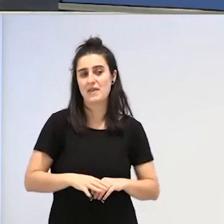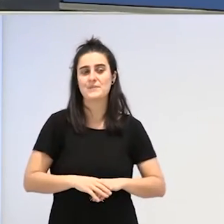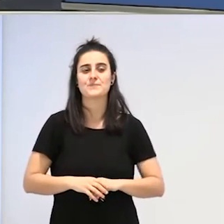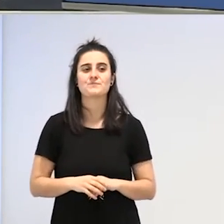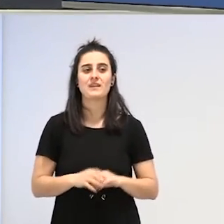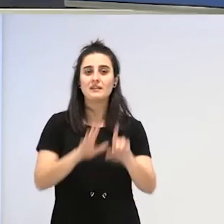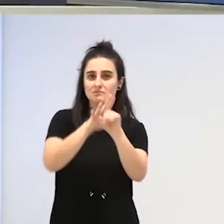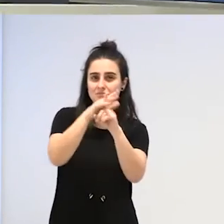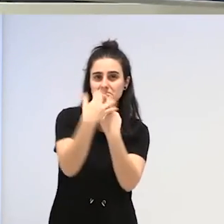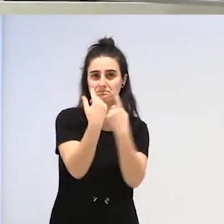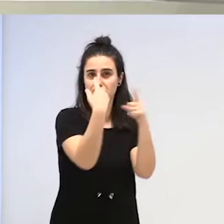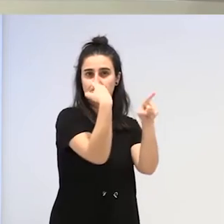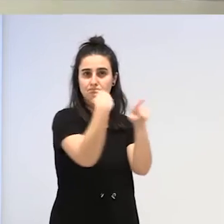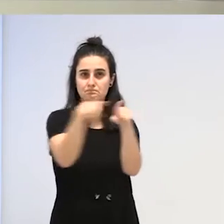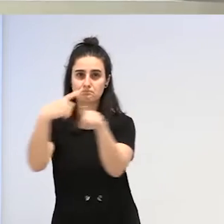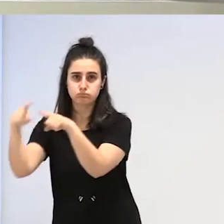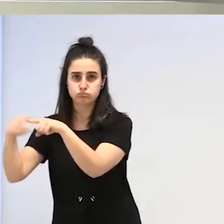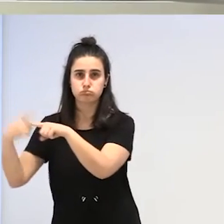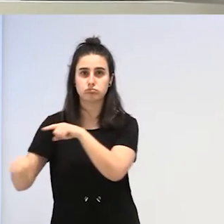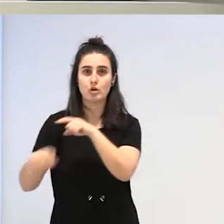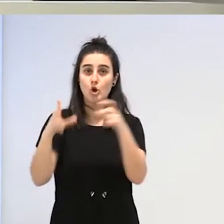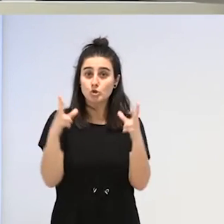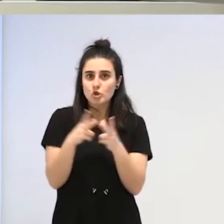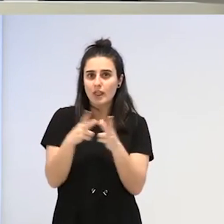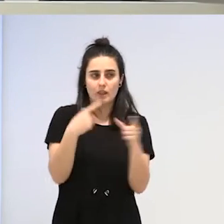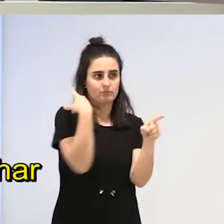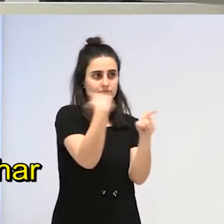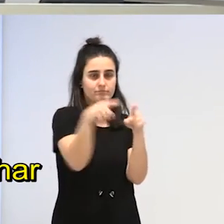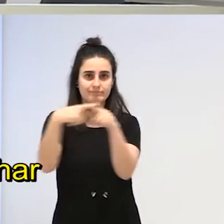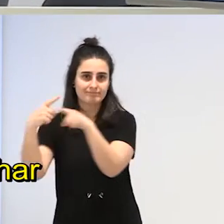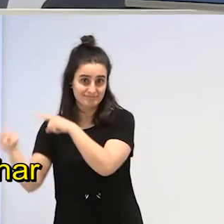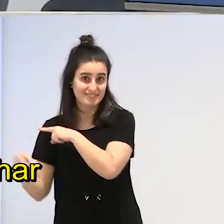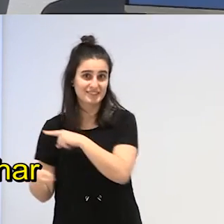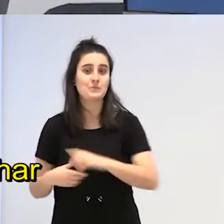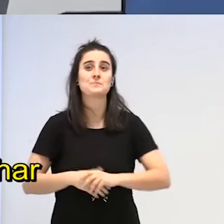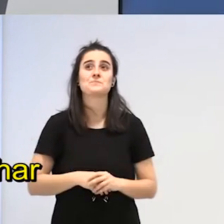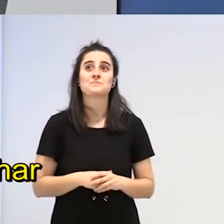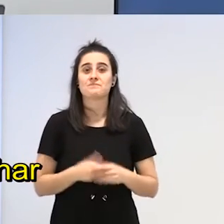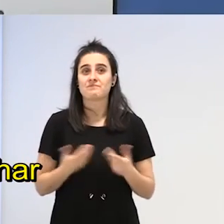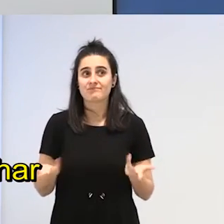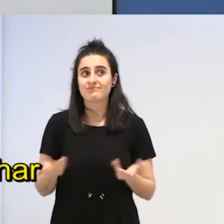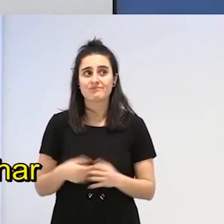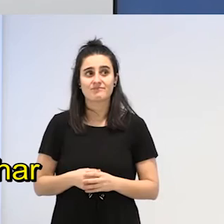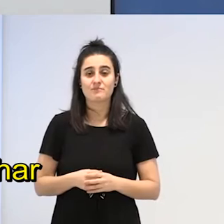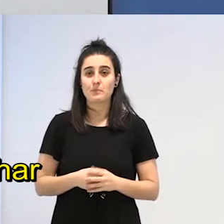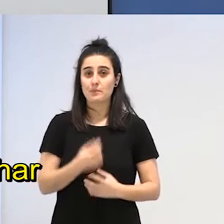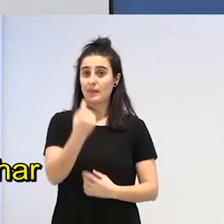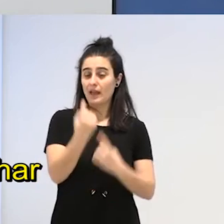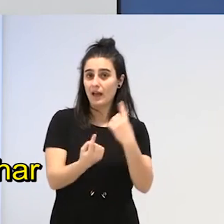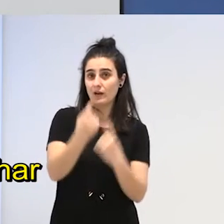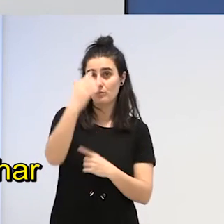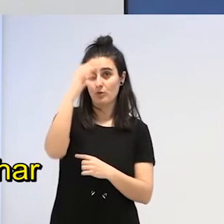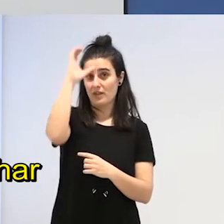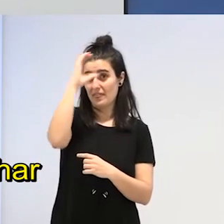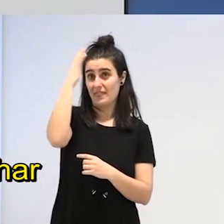egoera diferenteak, jendarte diferenteak, batzuk zientzia fikzioaren historian